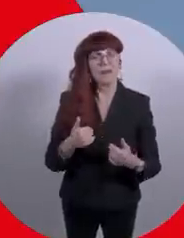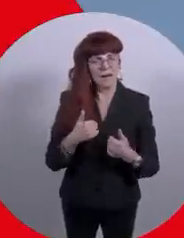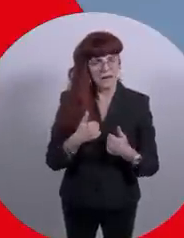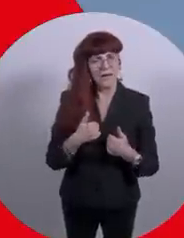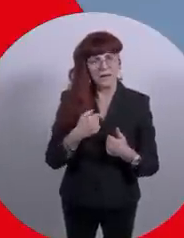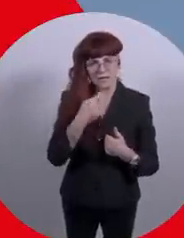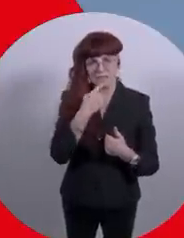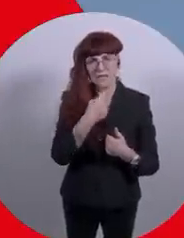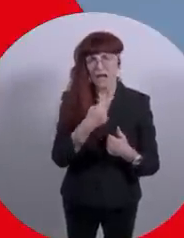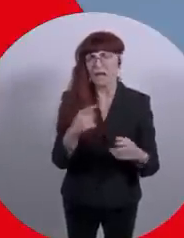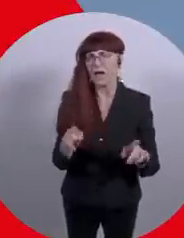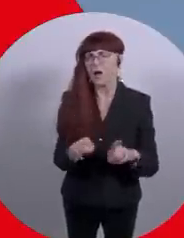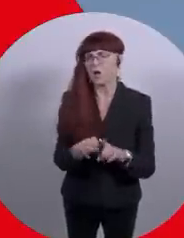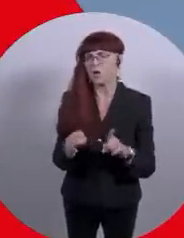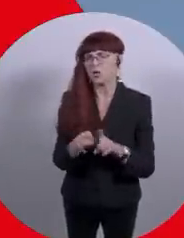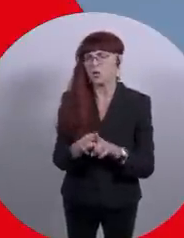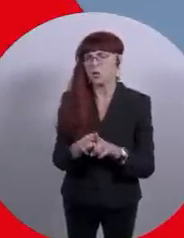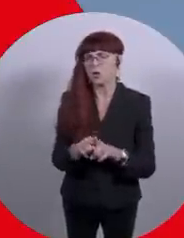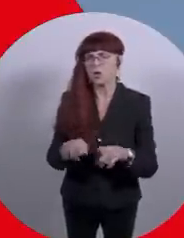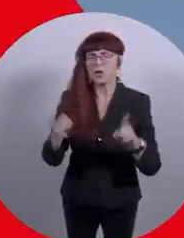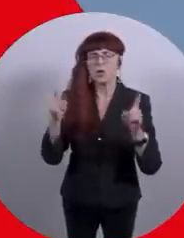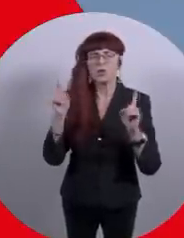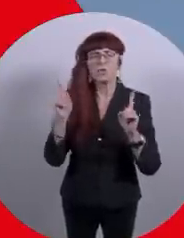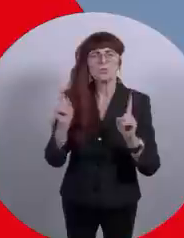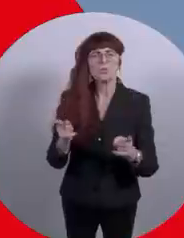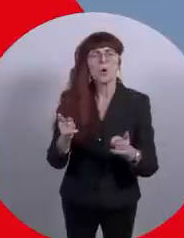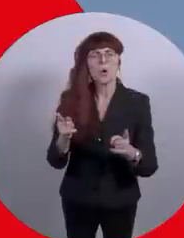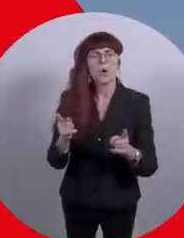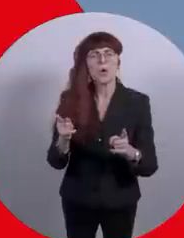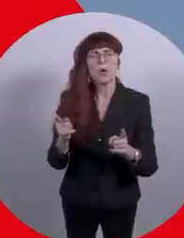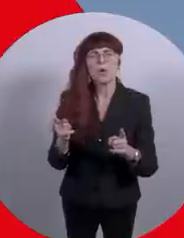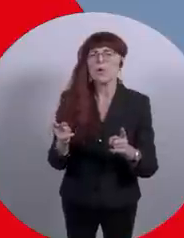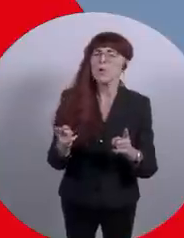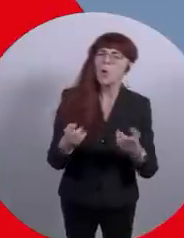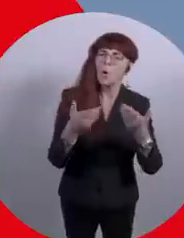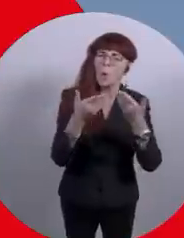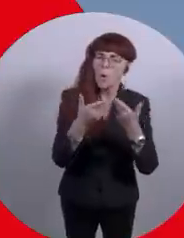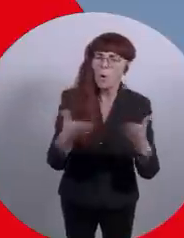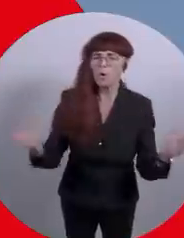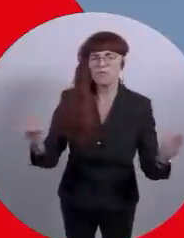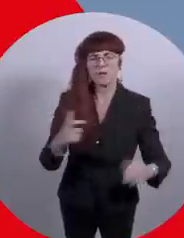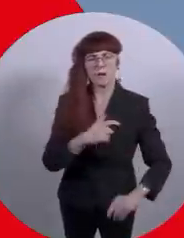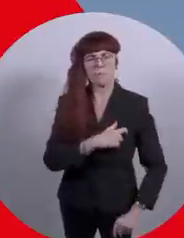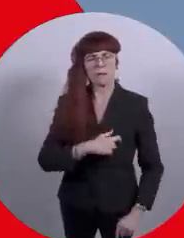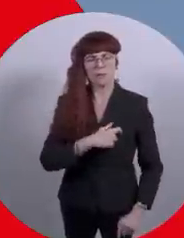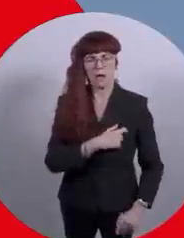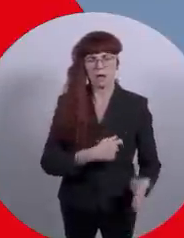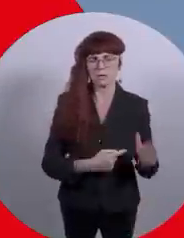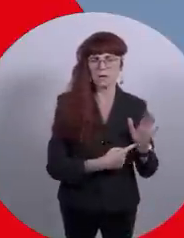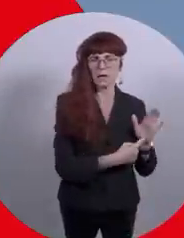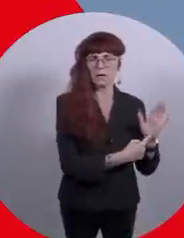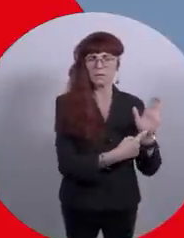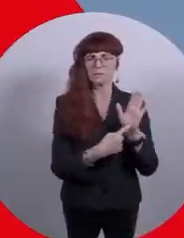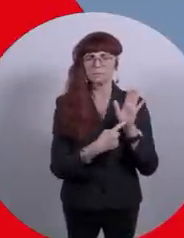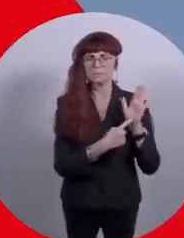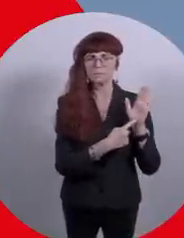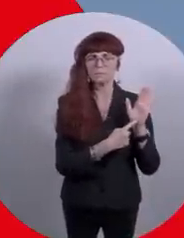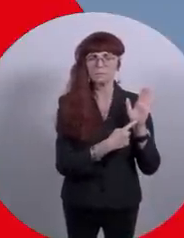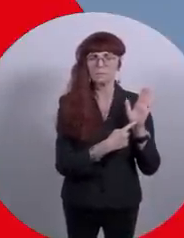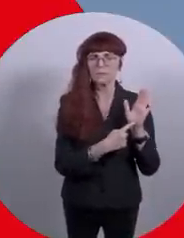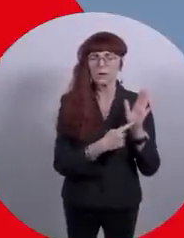plädieren dafür dass wir uns als offene Partei auch wieder etablieren können also eine Partei